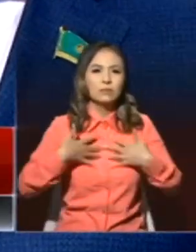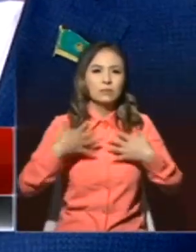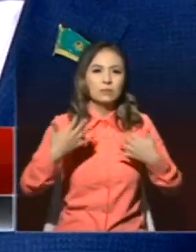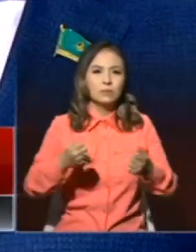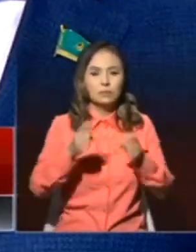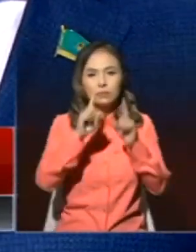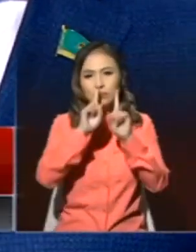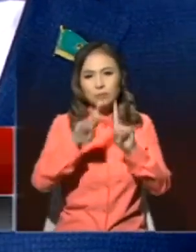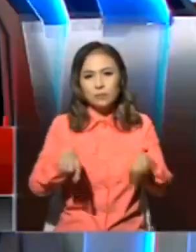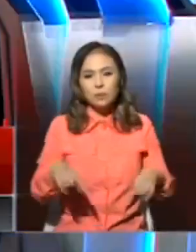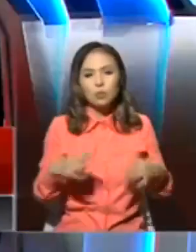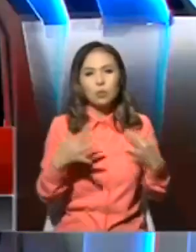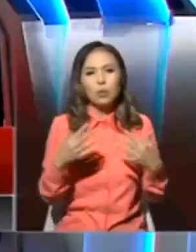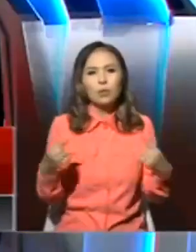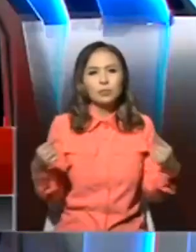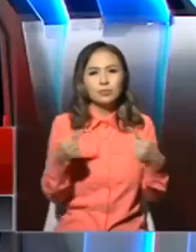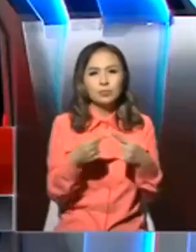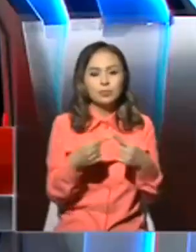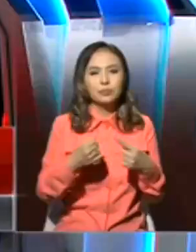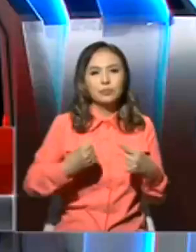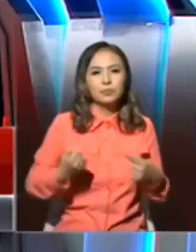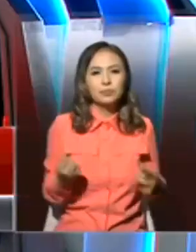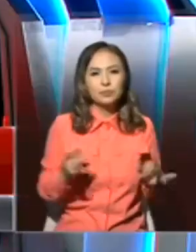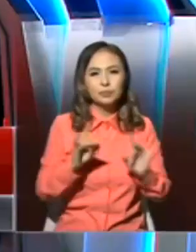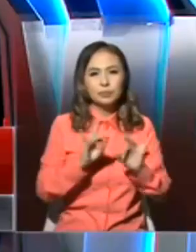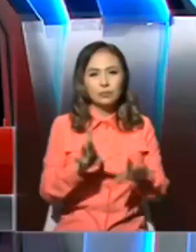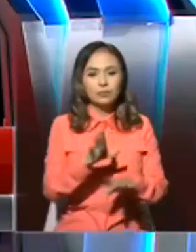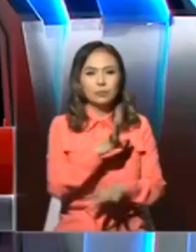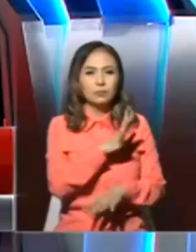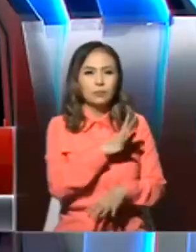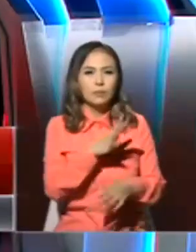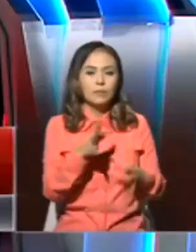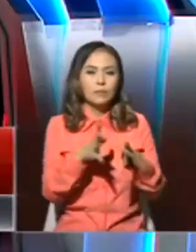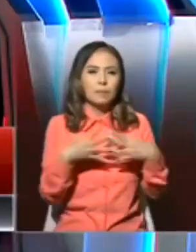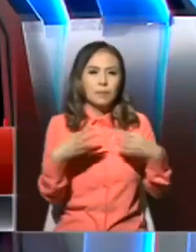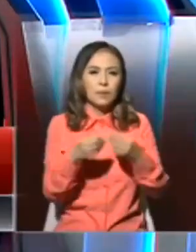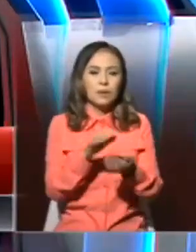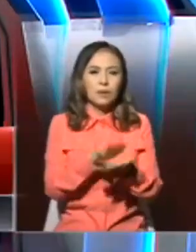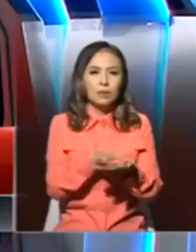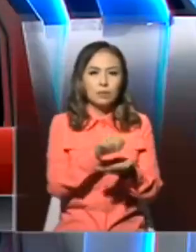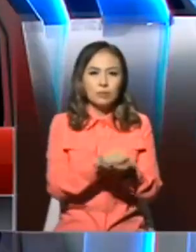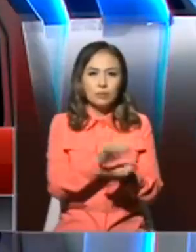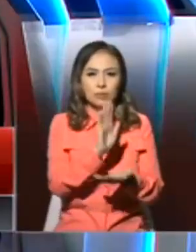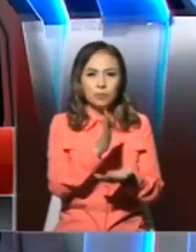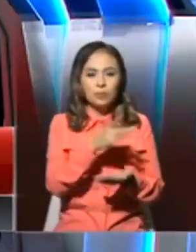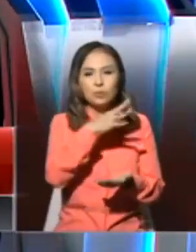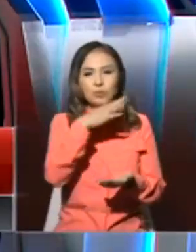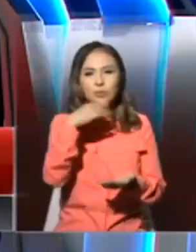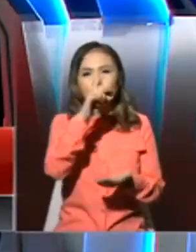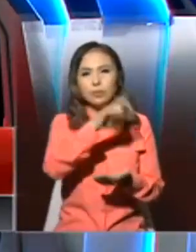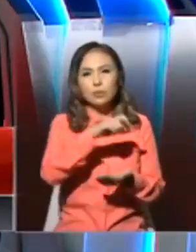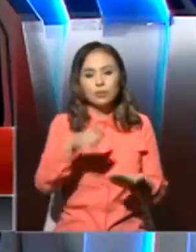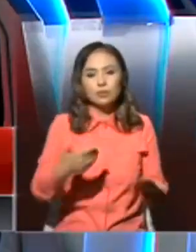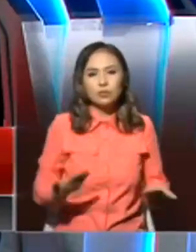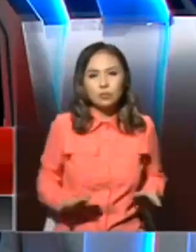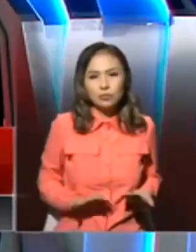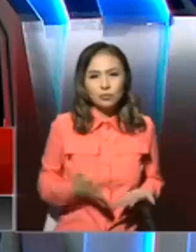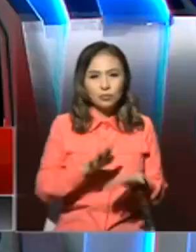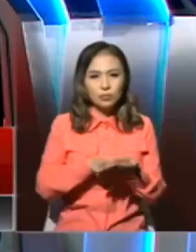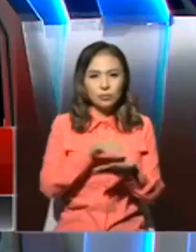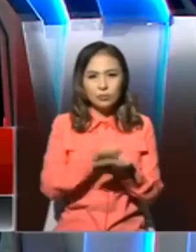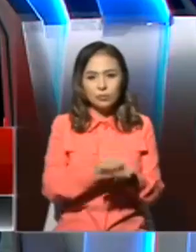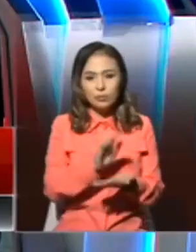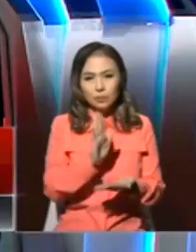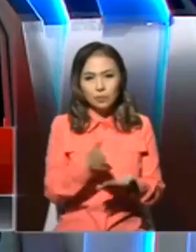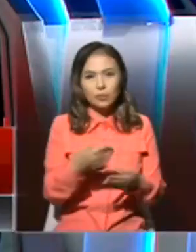кетпейді. Қаншама жаңа әріптестерім айтып кеткендей, қаншама отбасы бүлінеді, қаншама адамның өмірі бүлінеді.